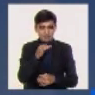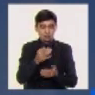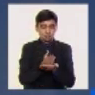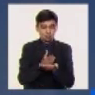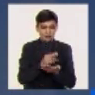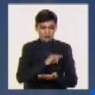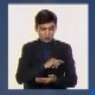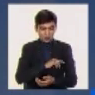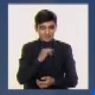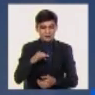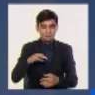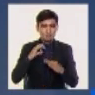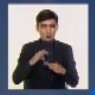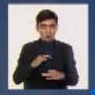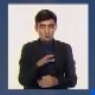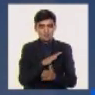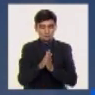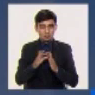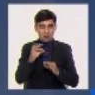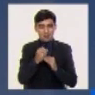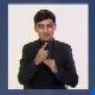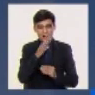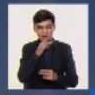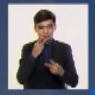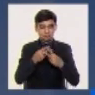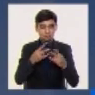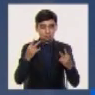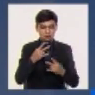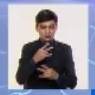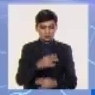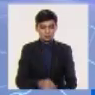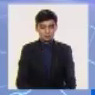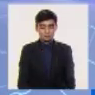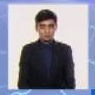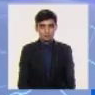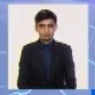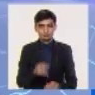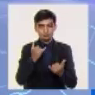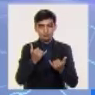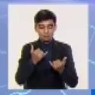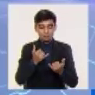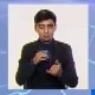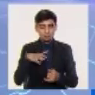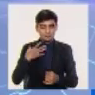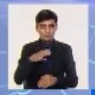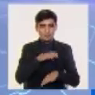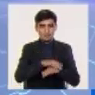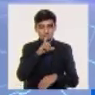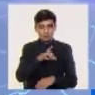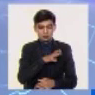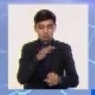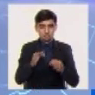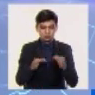положения. Ранее прокурор уже запросил для Иртаева 11 лет лишения свободы. А сегодня бывший банкир попросил